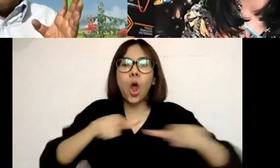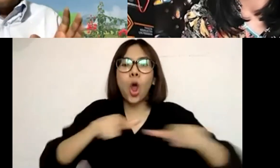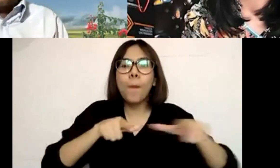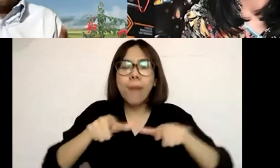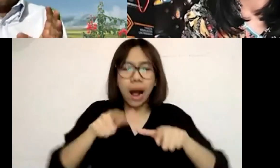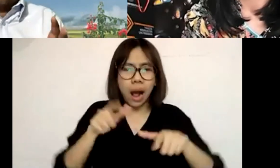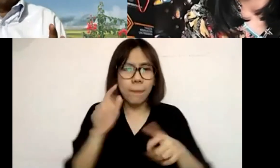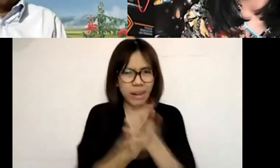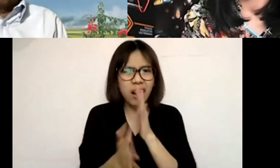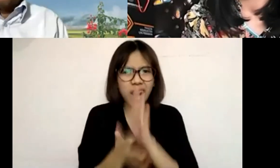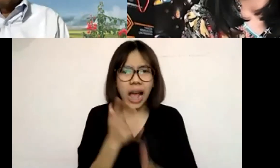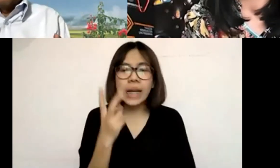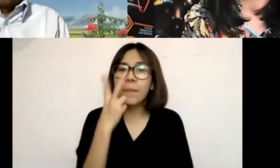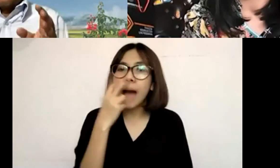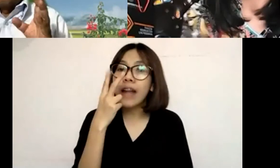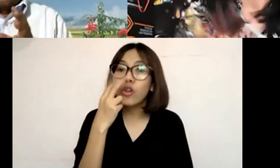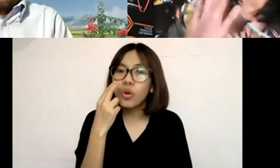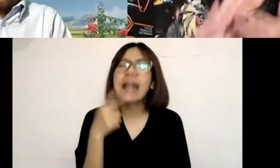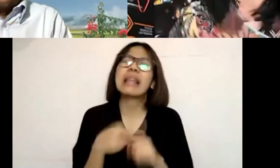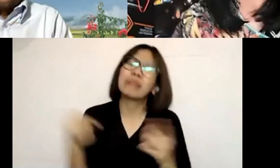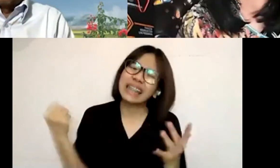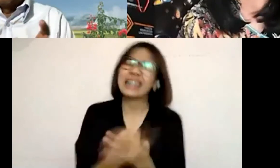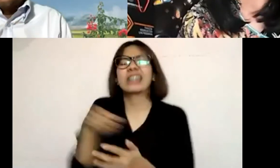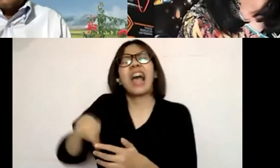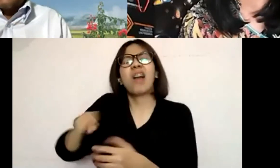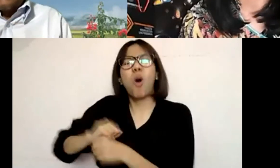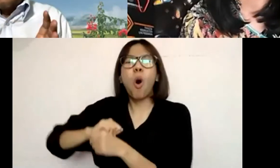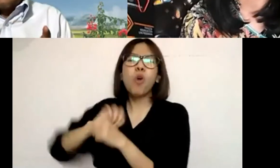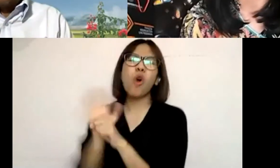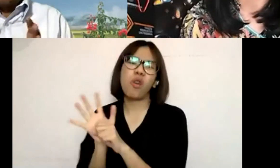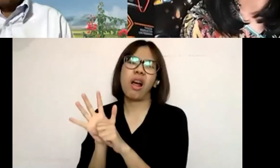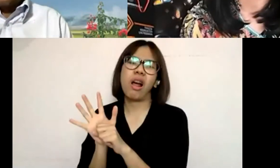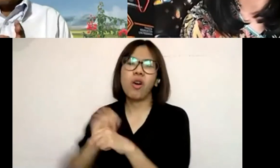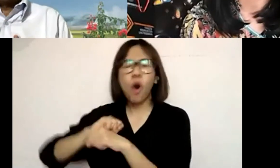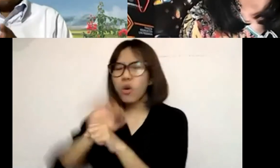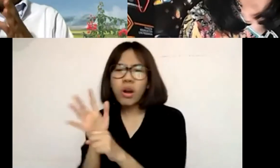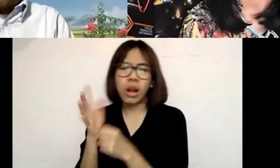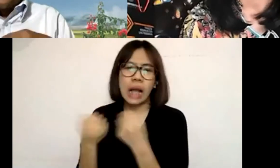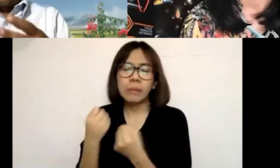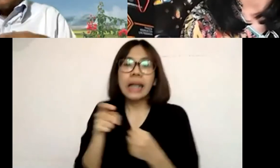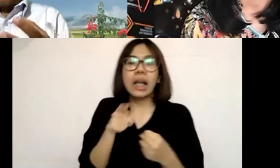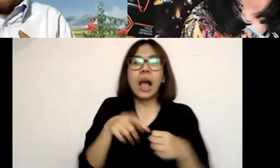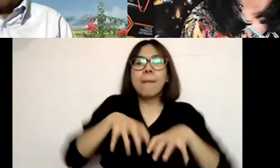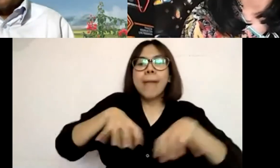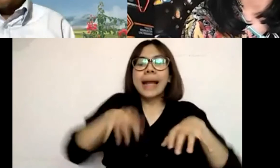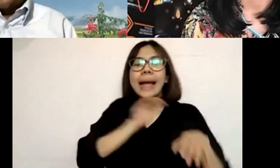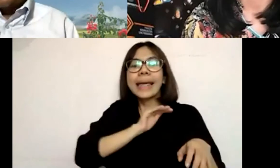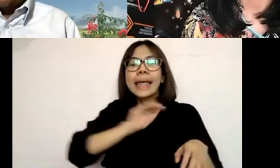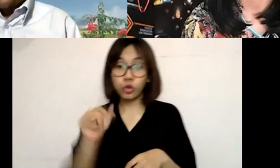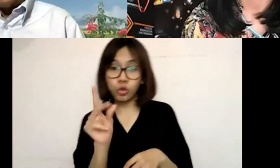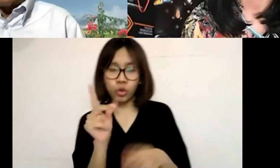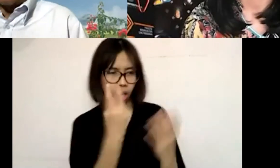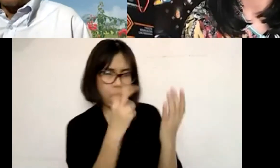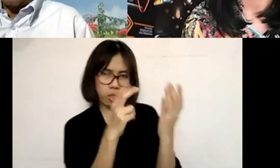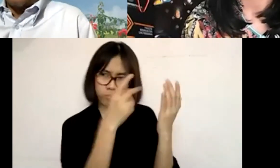yang berkarya misalkan rias dan sebagainya itu dalam bentuk video nanti dinilai. Jadi seperti itu kita berikan peluang-peluang